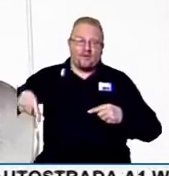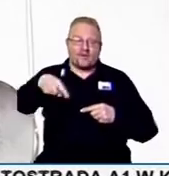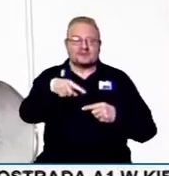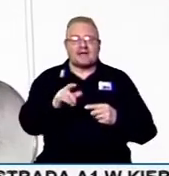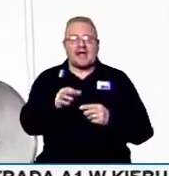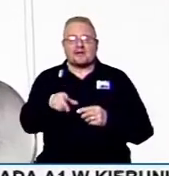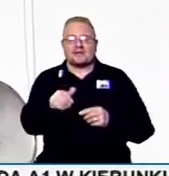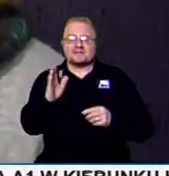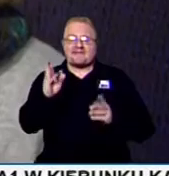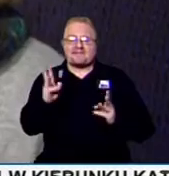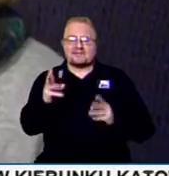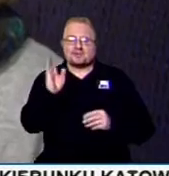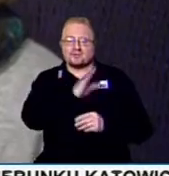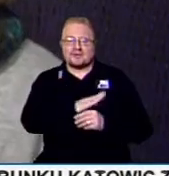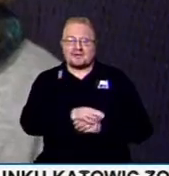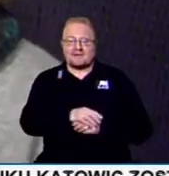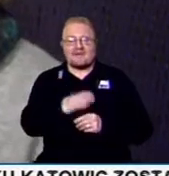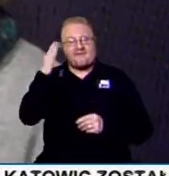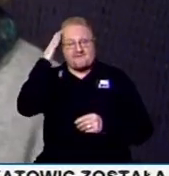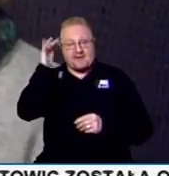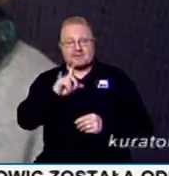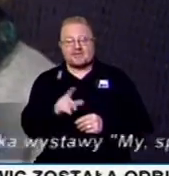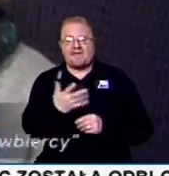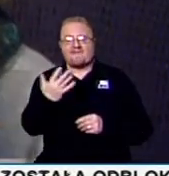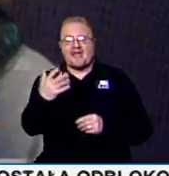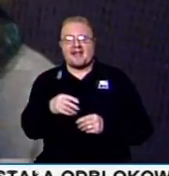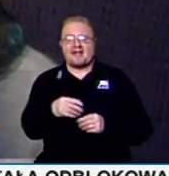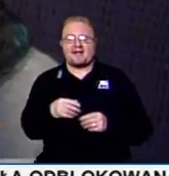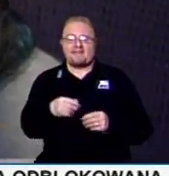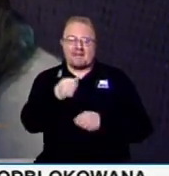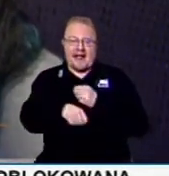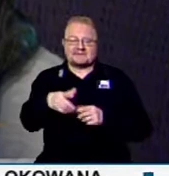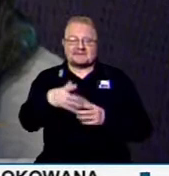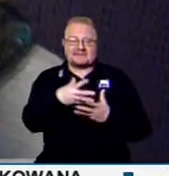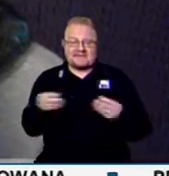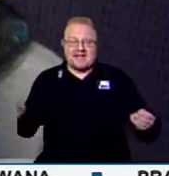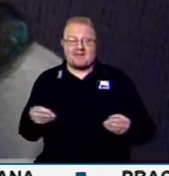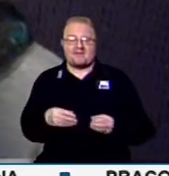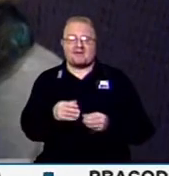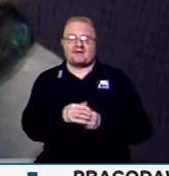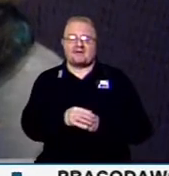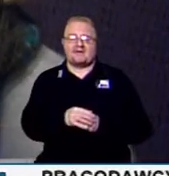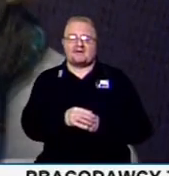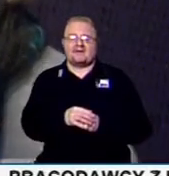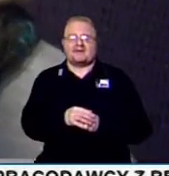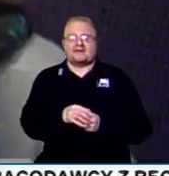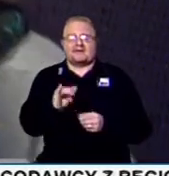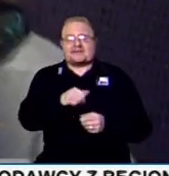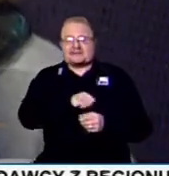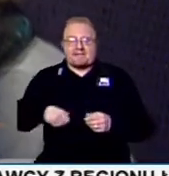jej sztuka ciągle. Wiemy przecież, że wiele jej dzieł zaginęło, część w dramatycznych okolicznościach sama